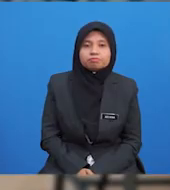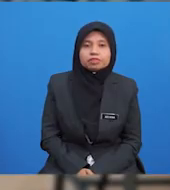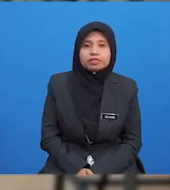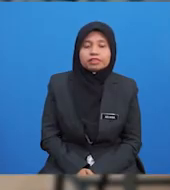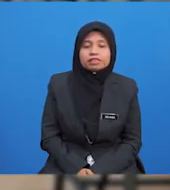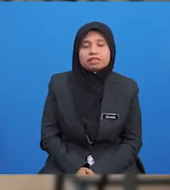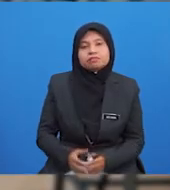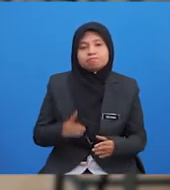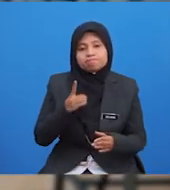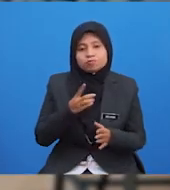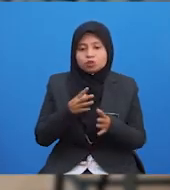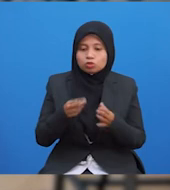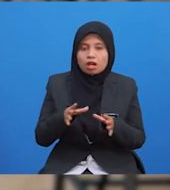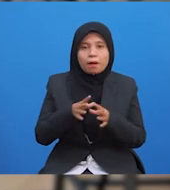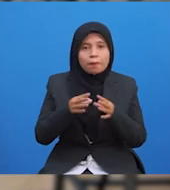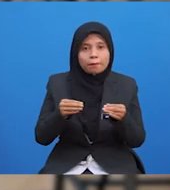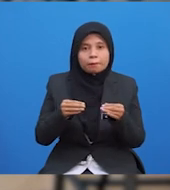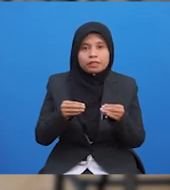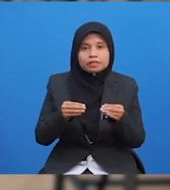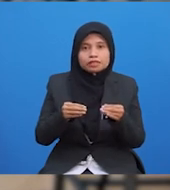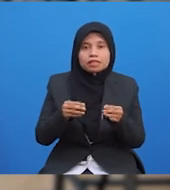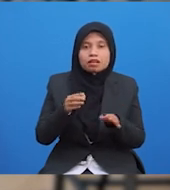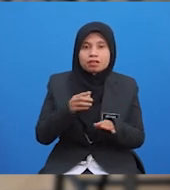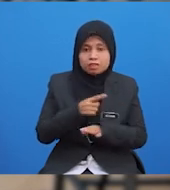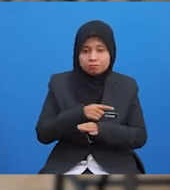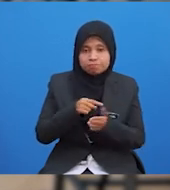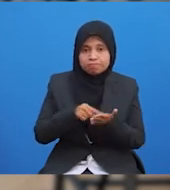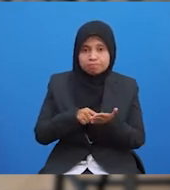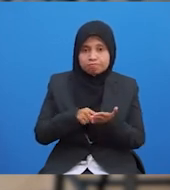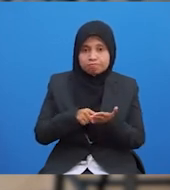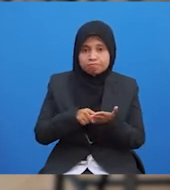Sekian sahaja sesi pembelajaran kita pada kali ini.